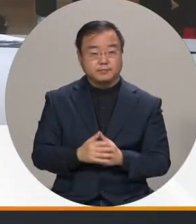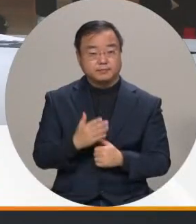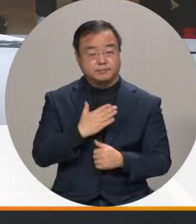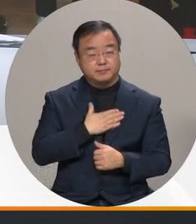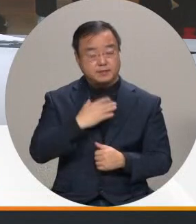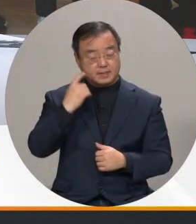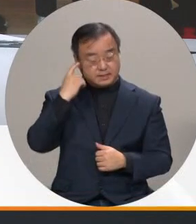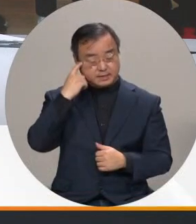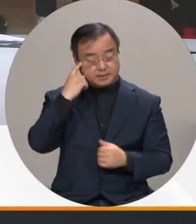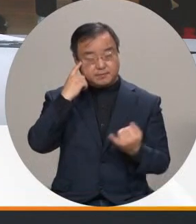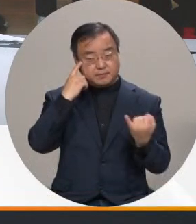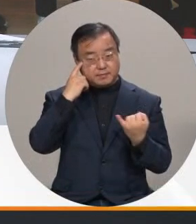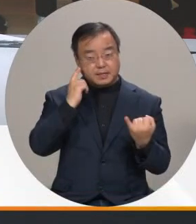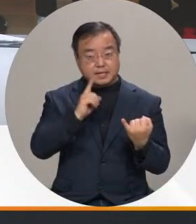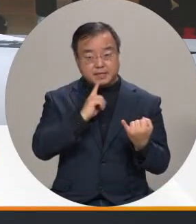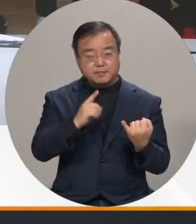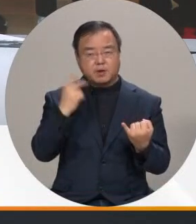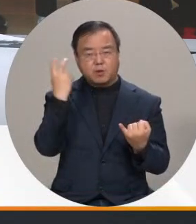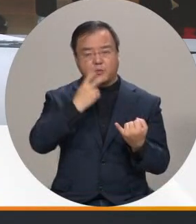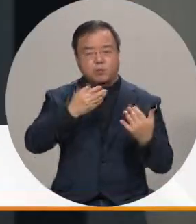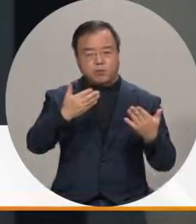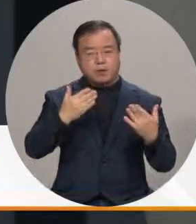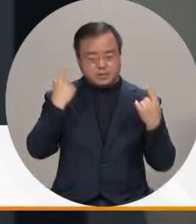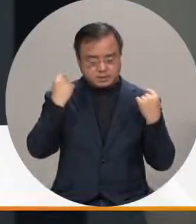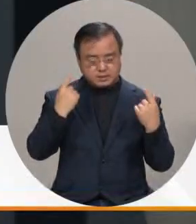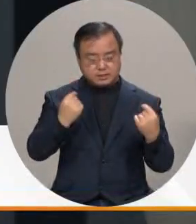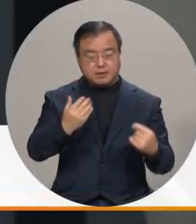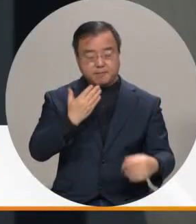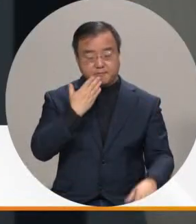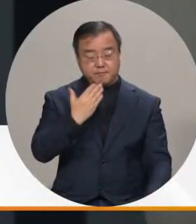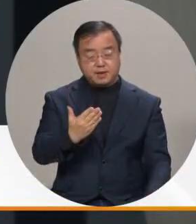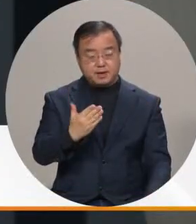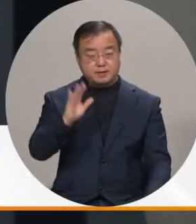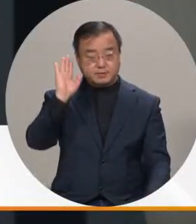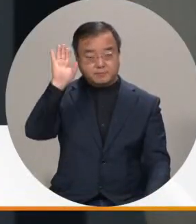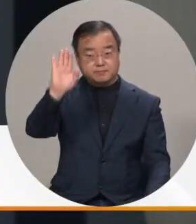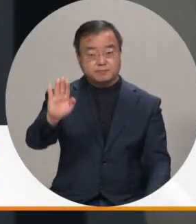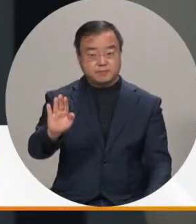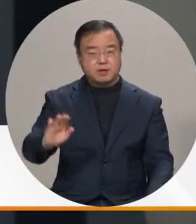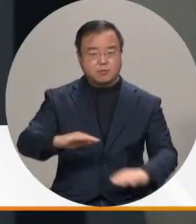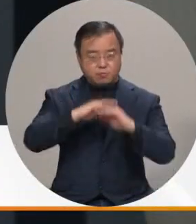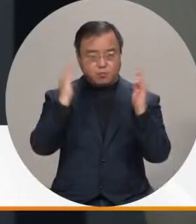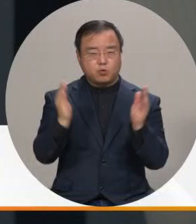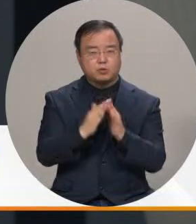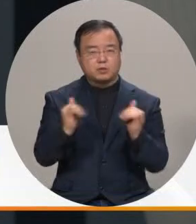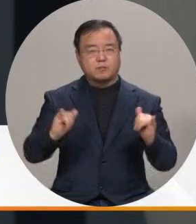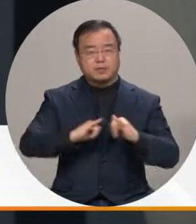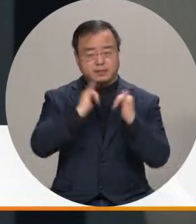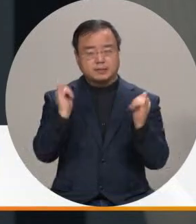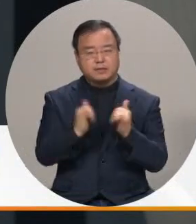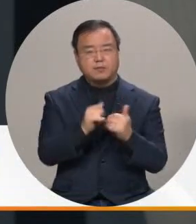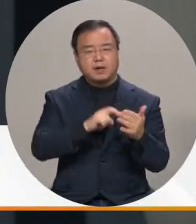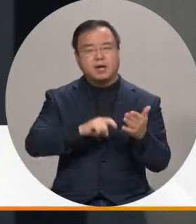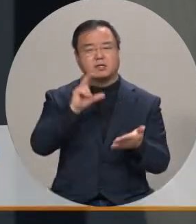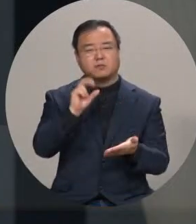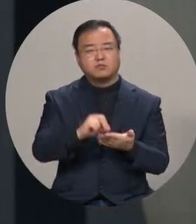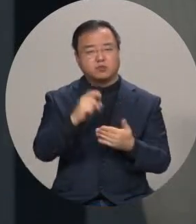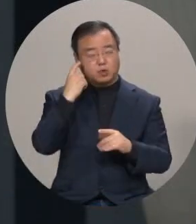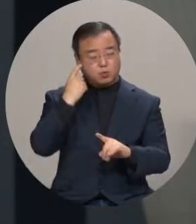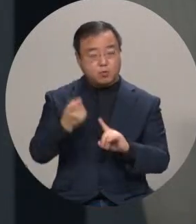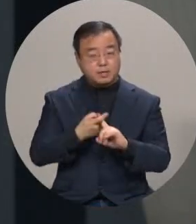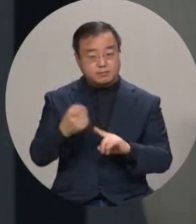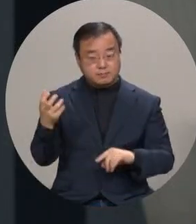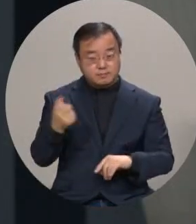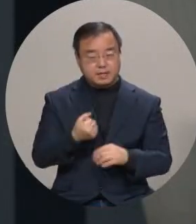생각하는 사회적 가치는 보호받는 지속 가능한 미래라고 생각합니다 모든 사람들이 사회적인 문제에 관심을 가지고